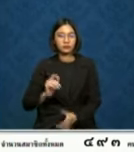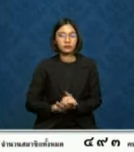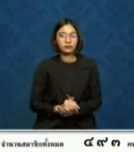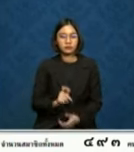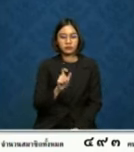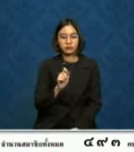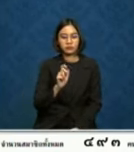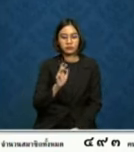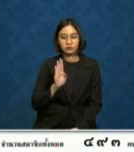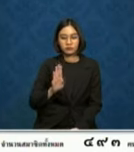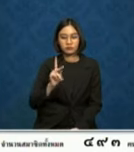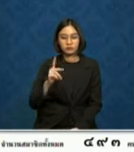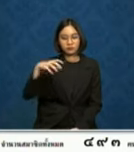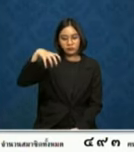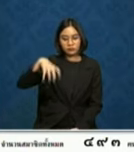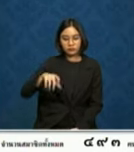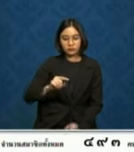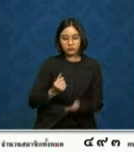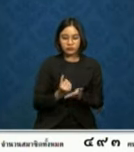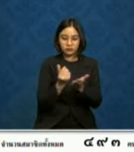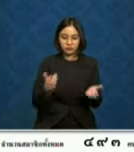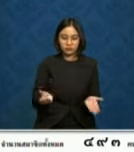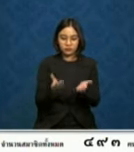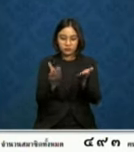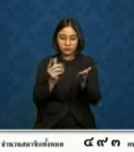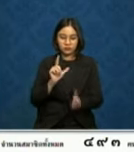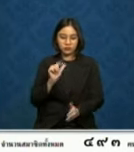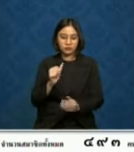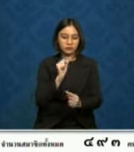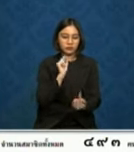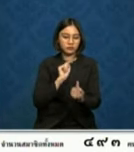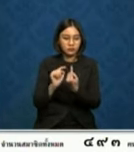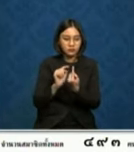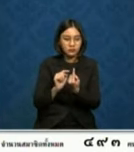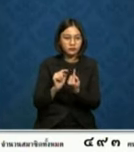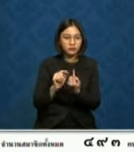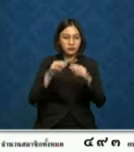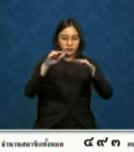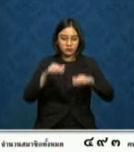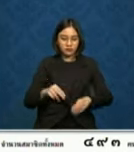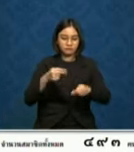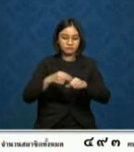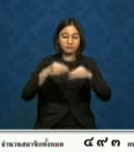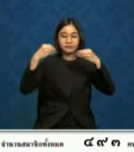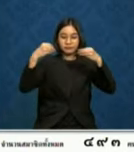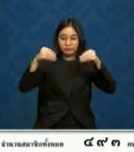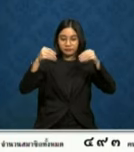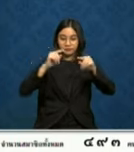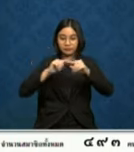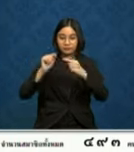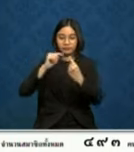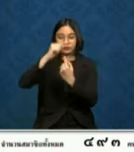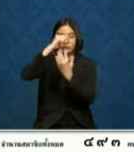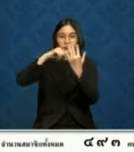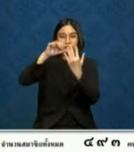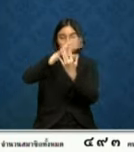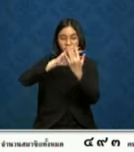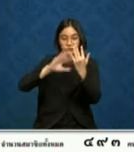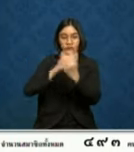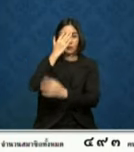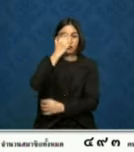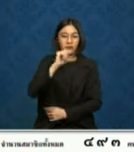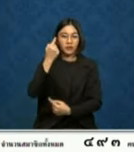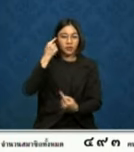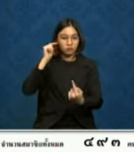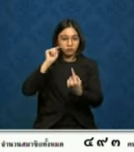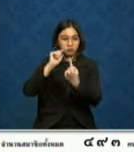อบกเนี่ยนะคะก็เป็นองค์กรสนับสนุนหลักขับเคลื่อนการลดก๊าซเรือนกระจกให้ประเทศไทยนะคะได้